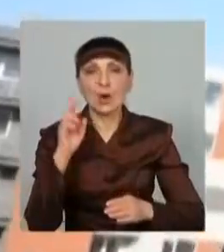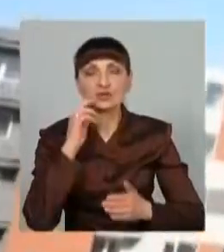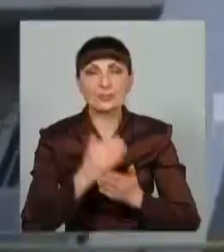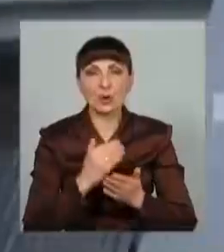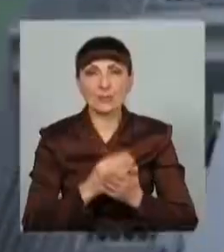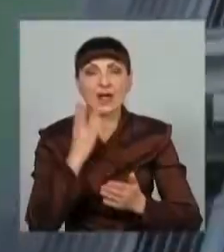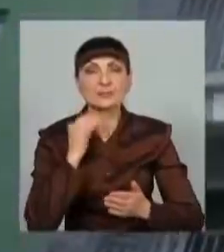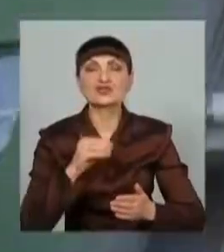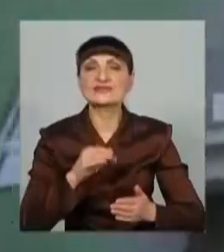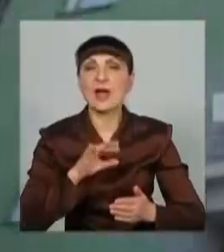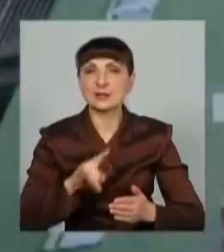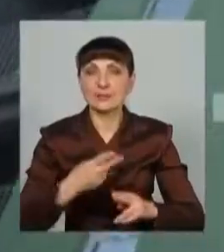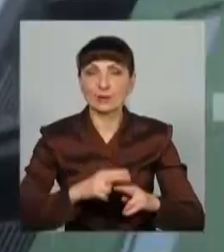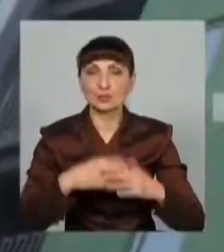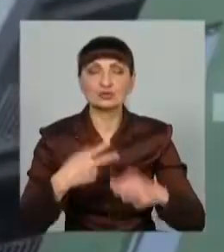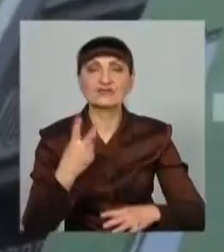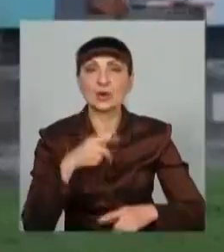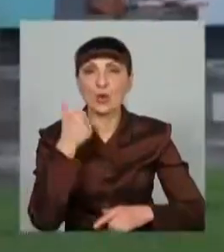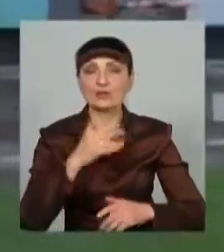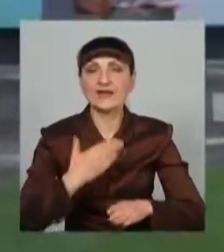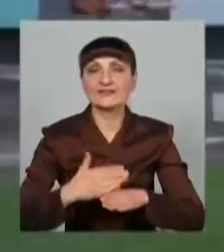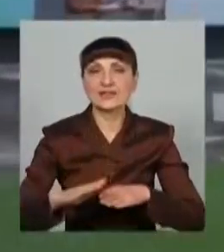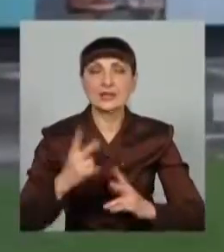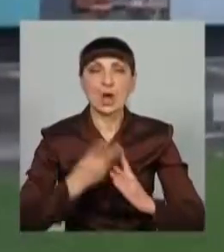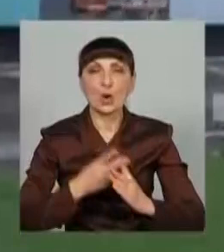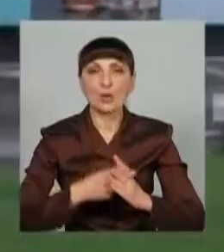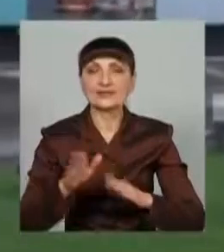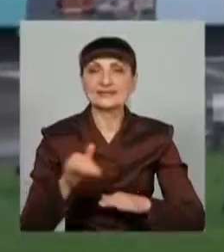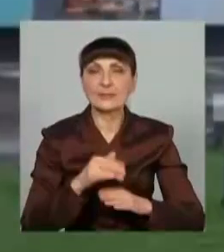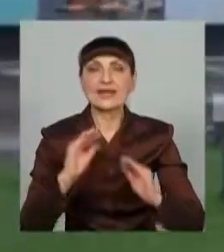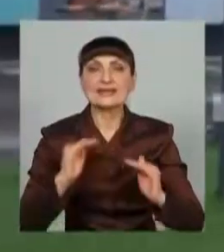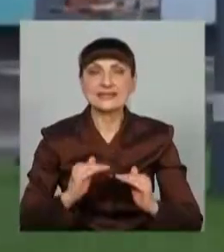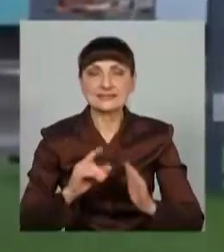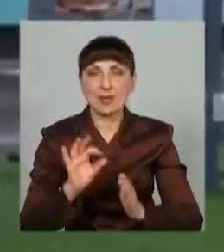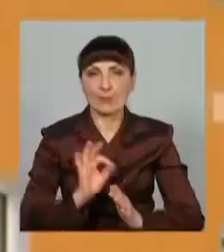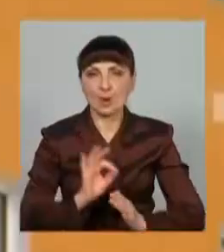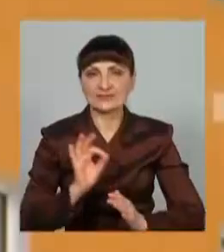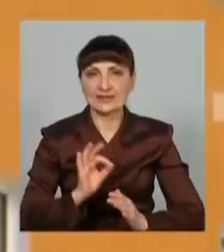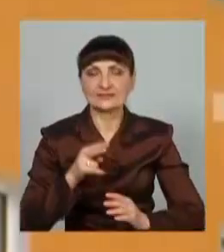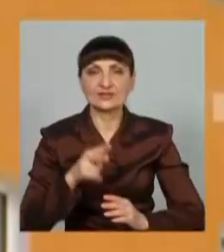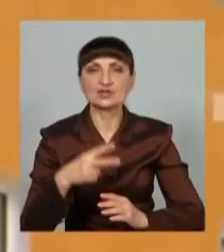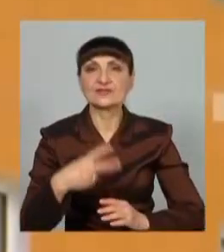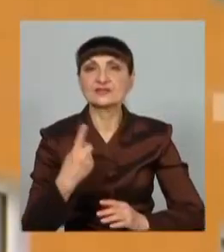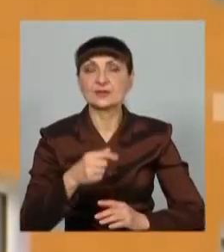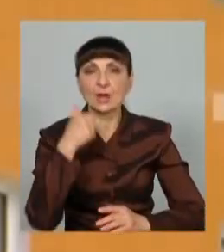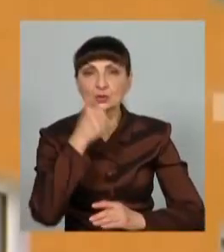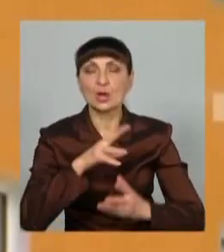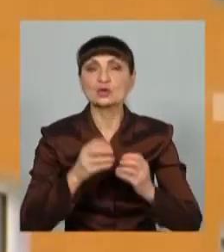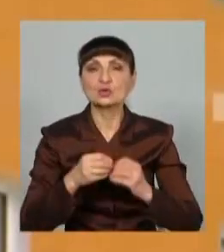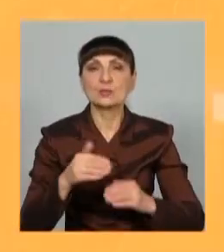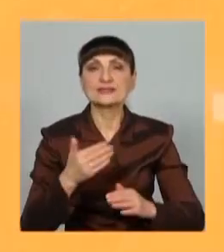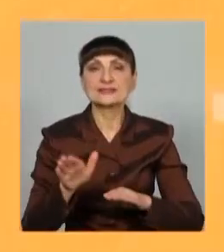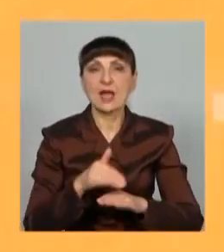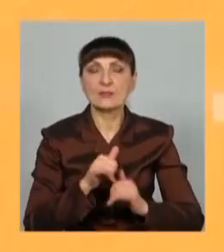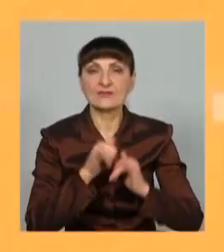госпрограмма «Алматы Жастары», по которой уже второй год выделяются льготные займы по низкой процентной ставке. В 2021 сумма займа